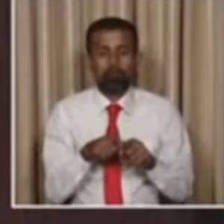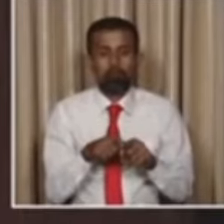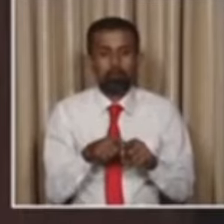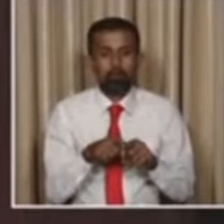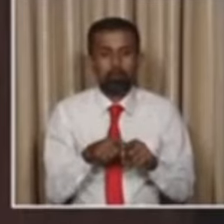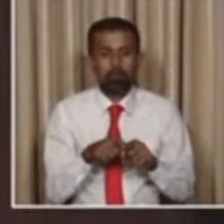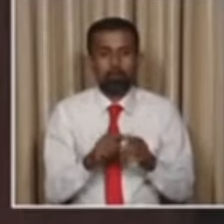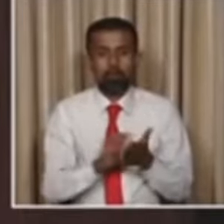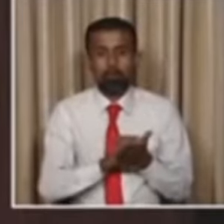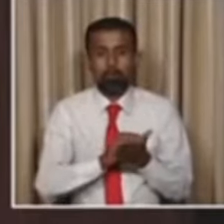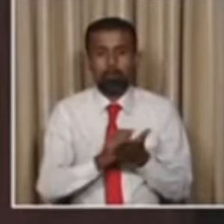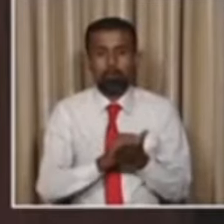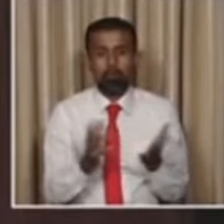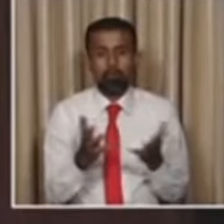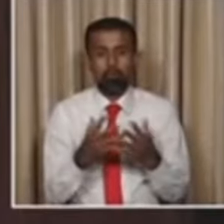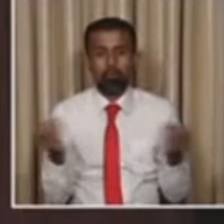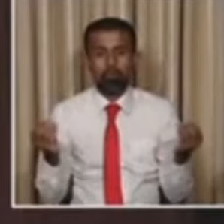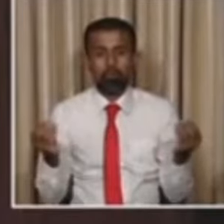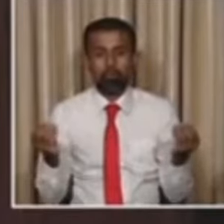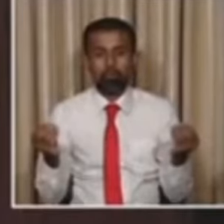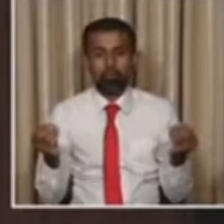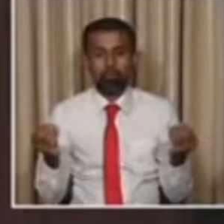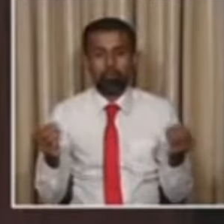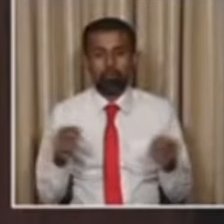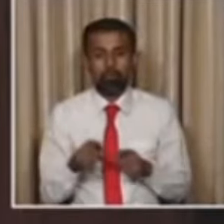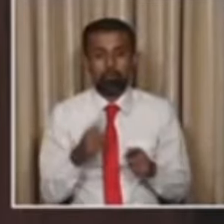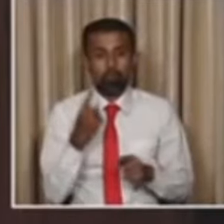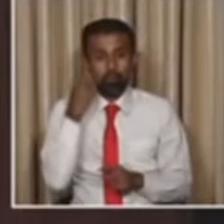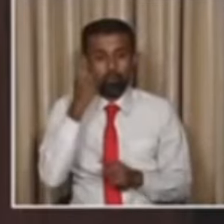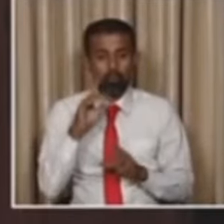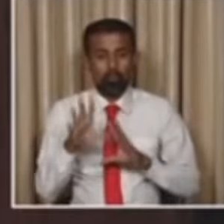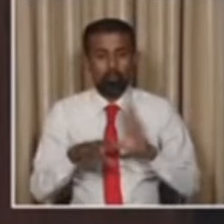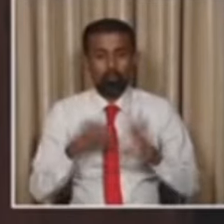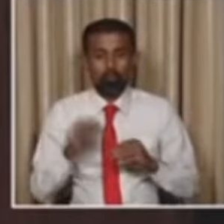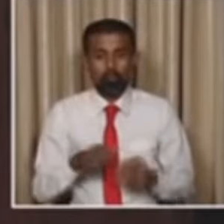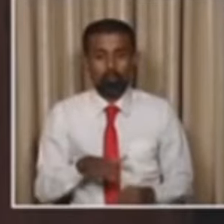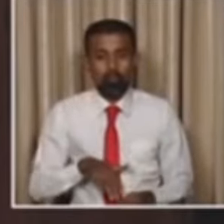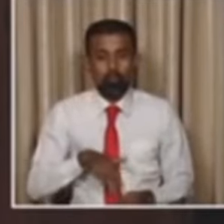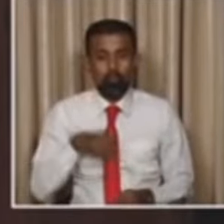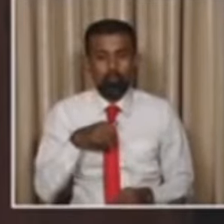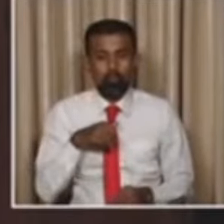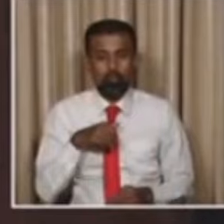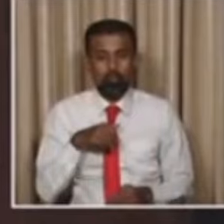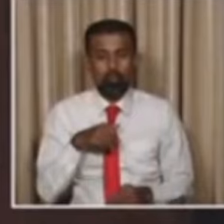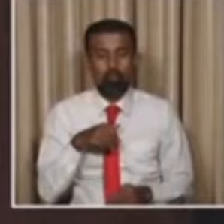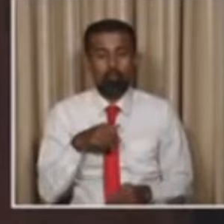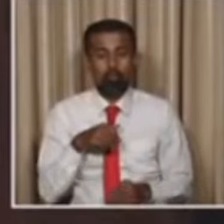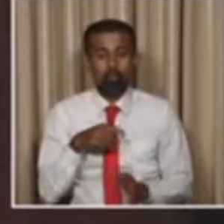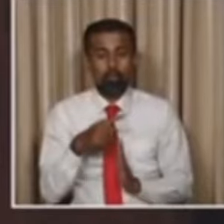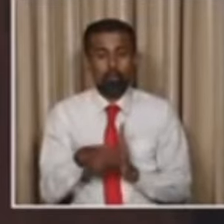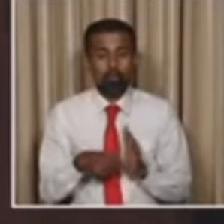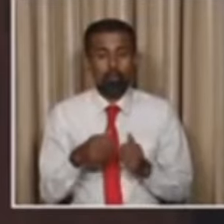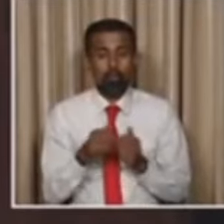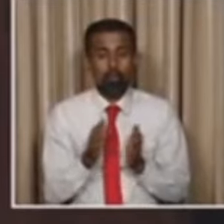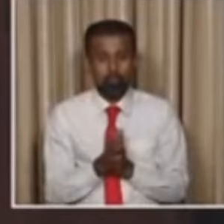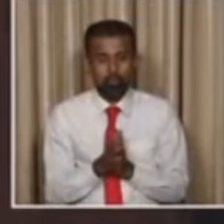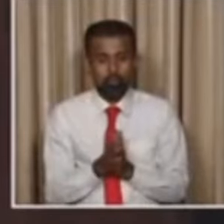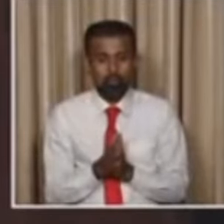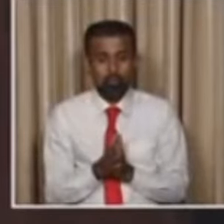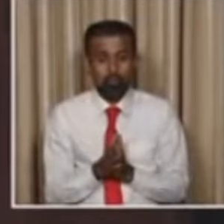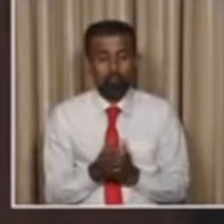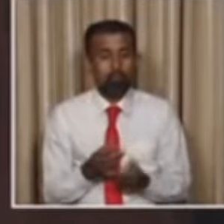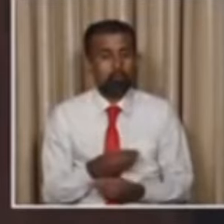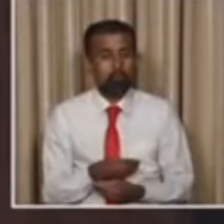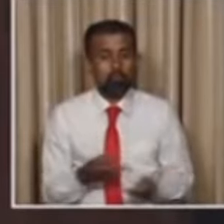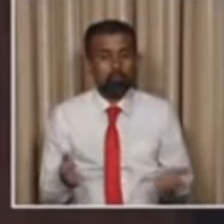ඩිලීට් වෙලා යනවා. එතකොට මේ වගේ බුද්ධි තොරතුරු විශාල ප්‍රමාණයක් මෙරට ප්‍රධාන ඝාතනයකට නැත්නම් මෙරට සමස්ත ජාතියටම විනාශයක්